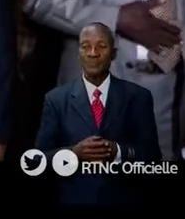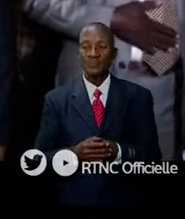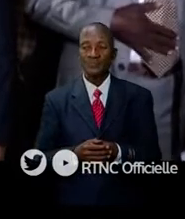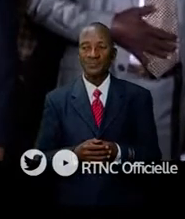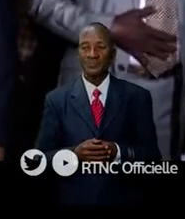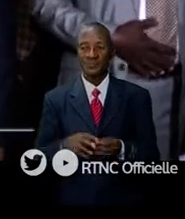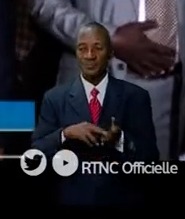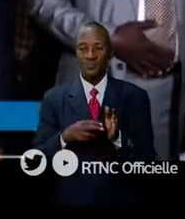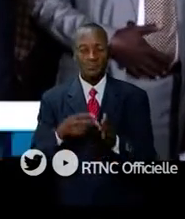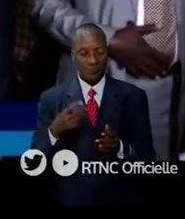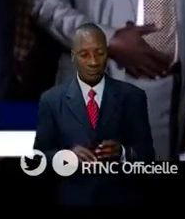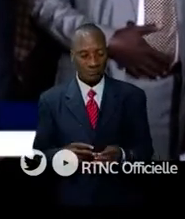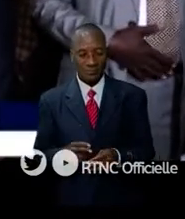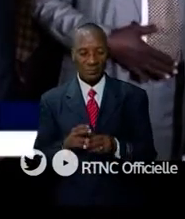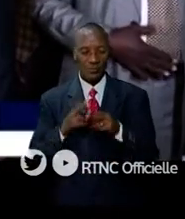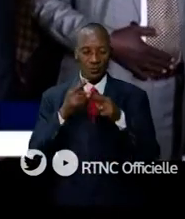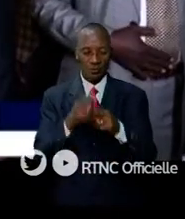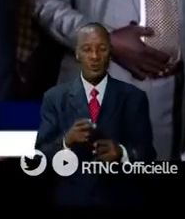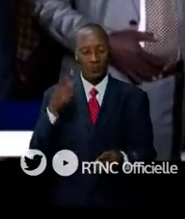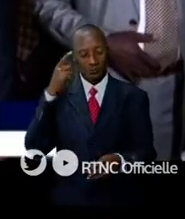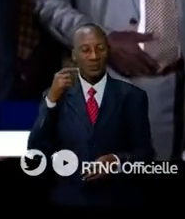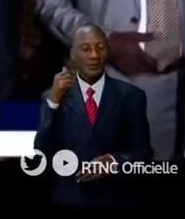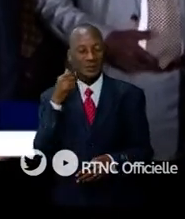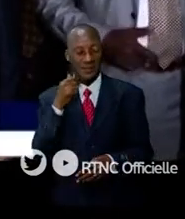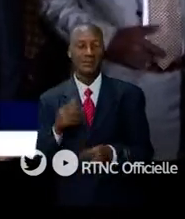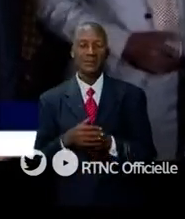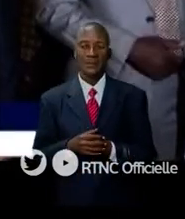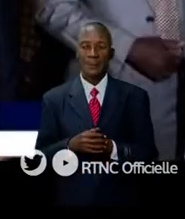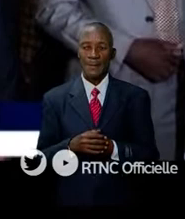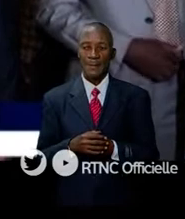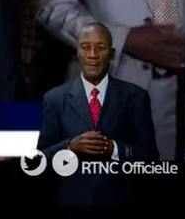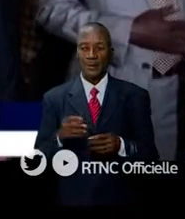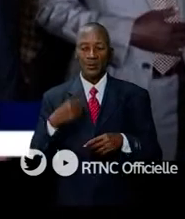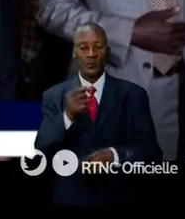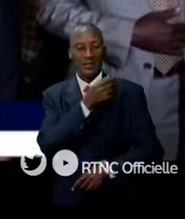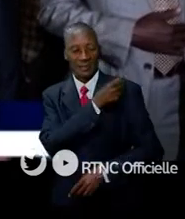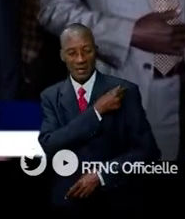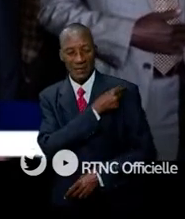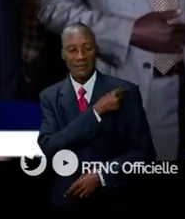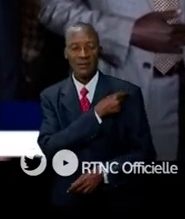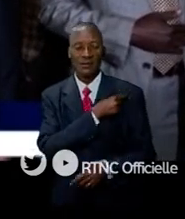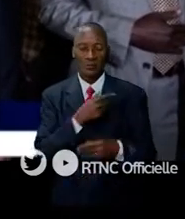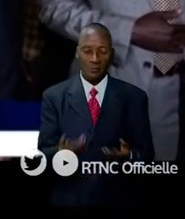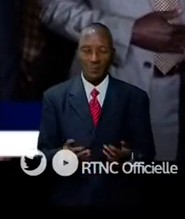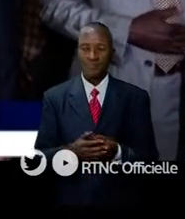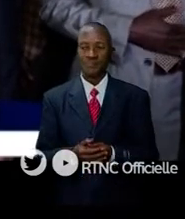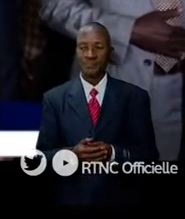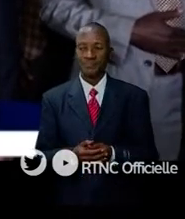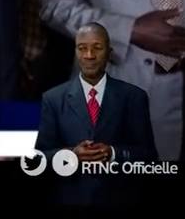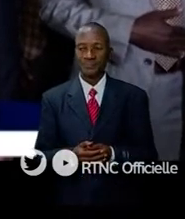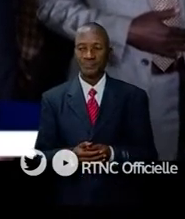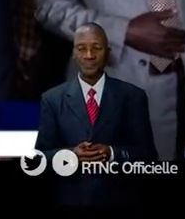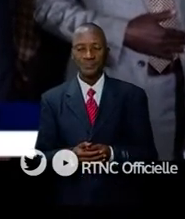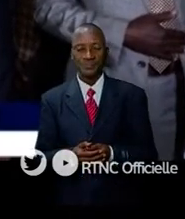à la nomination de médecins. Ils ont leur gradation. Au niveau de négociation